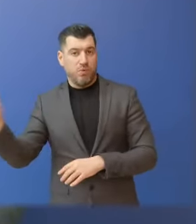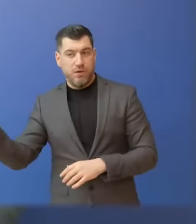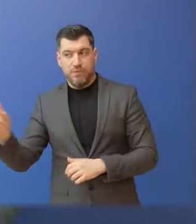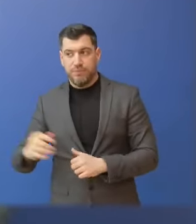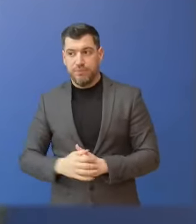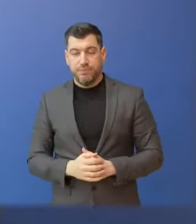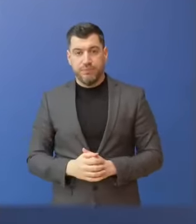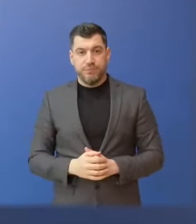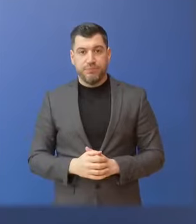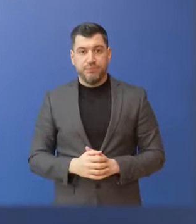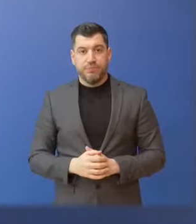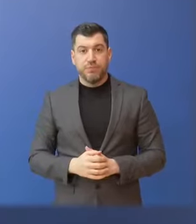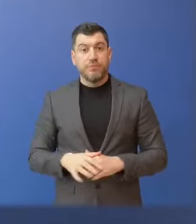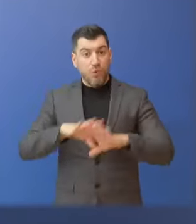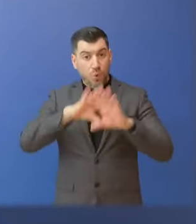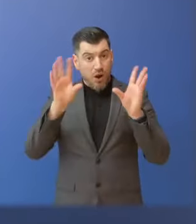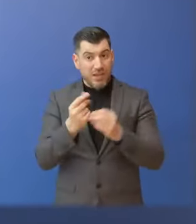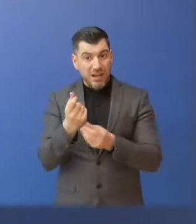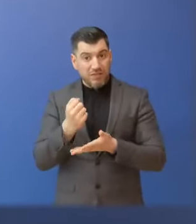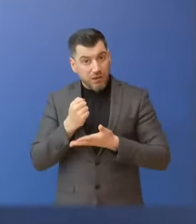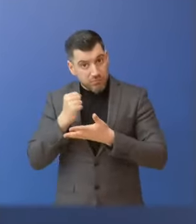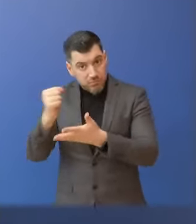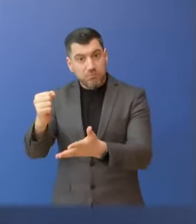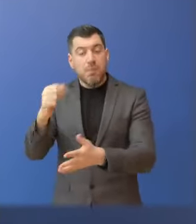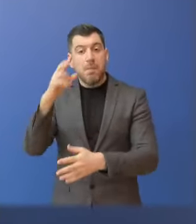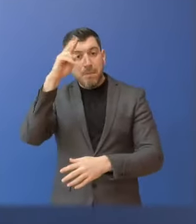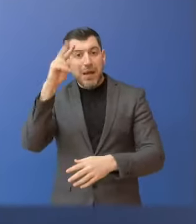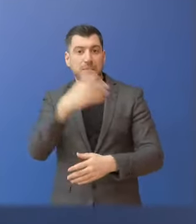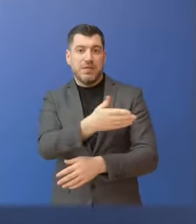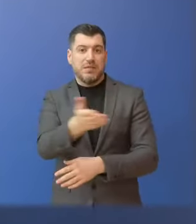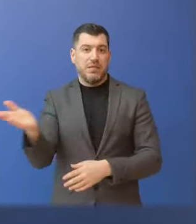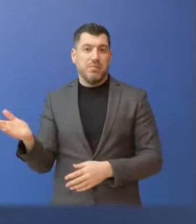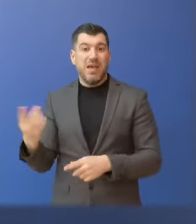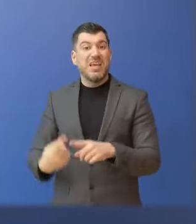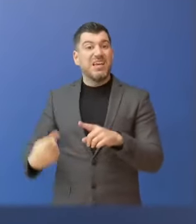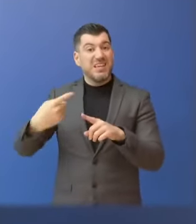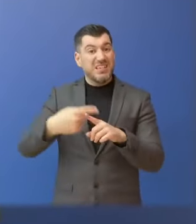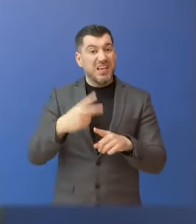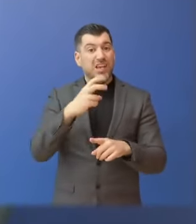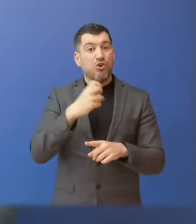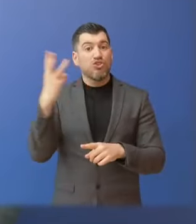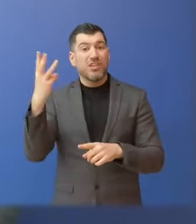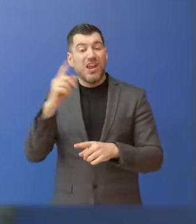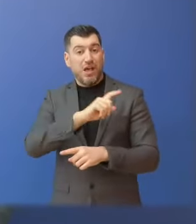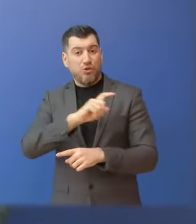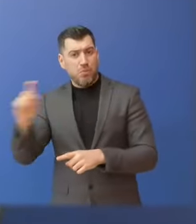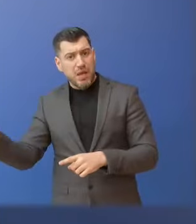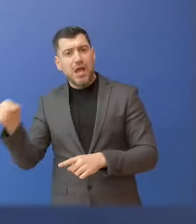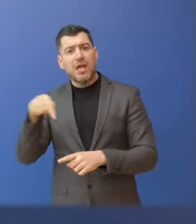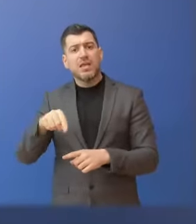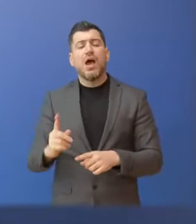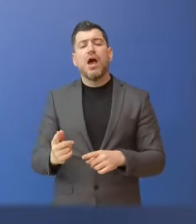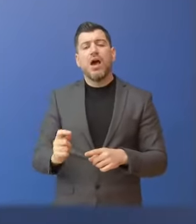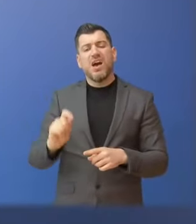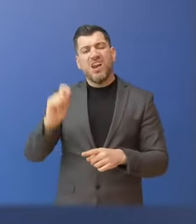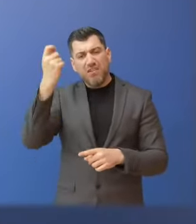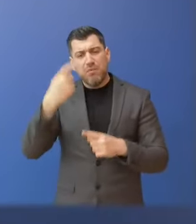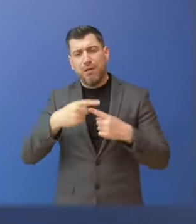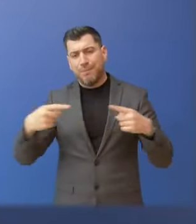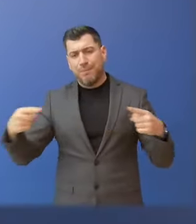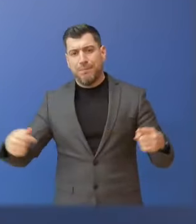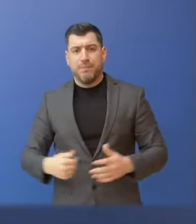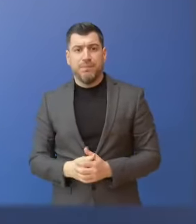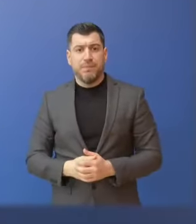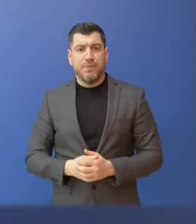113.000 και επιπλέον 23 εκατομμύρια για ενεργειακές δαπάνες για προφανούς λόγους και 2023